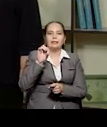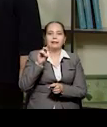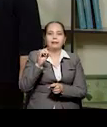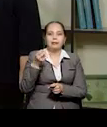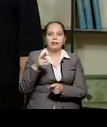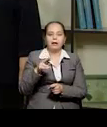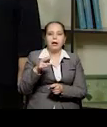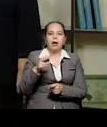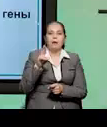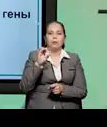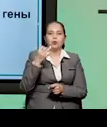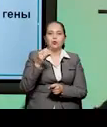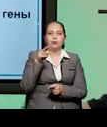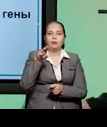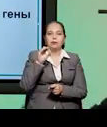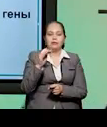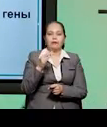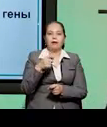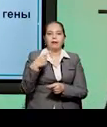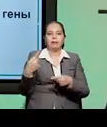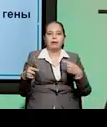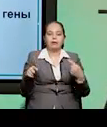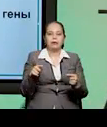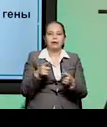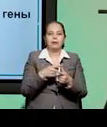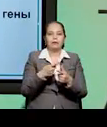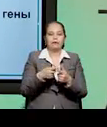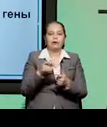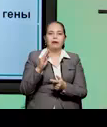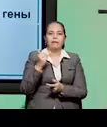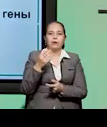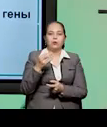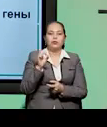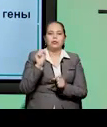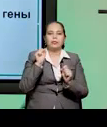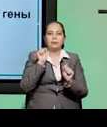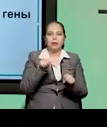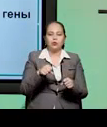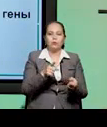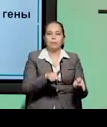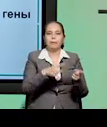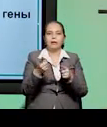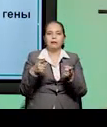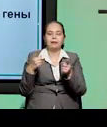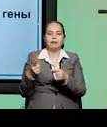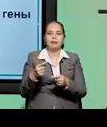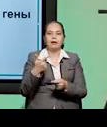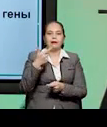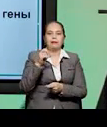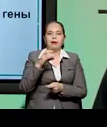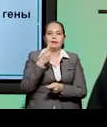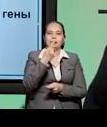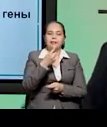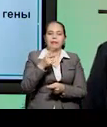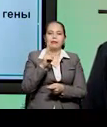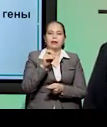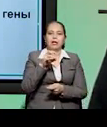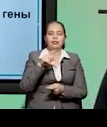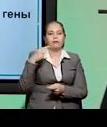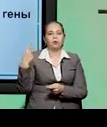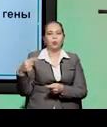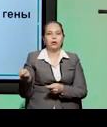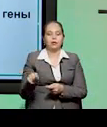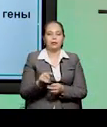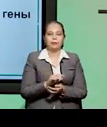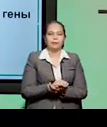дизентерия, брюшной тиф. Некоторые вирусы способны переносить гены из одних клеток в